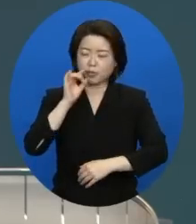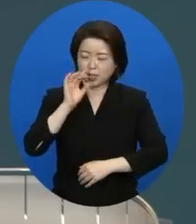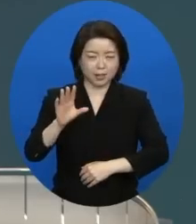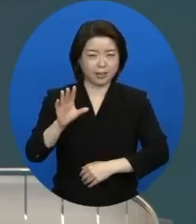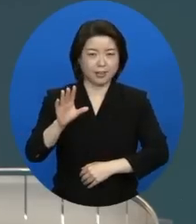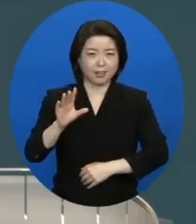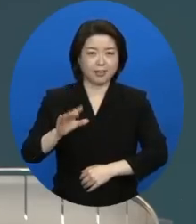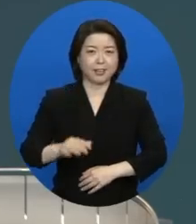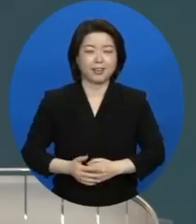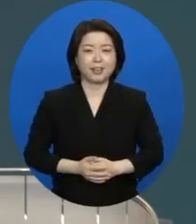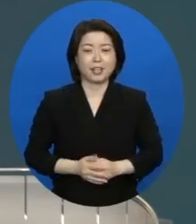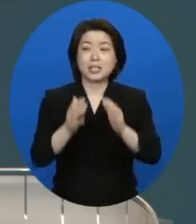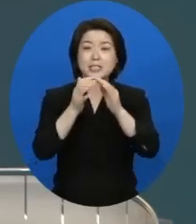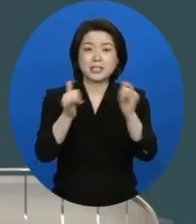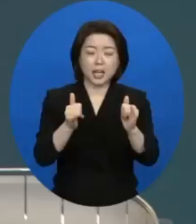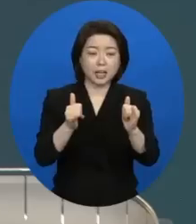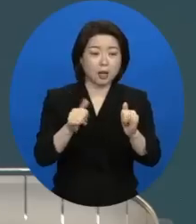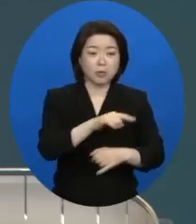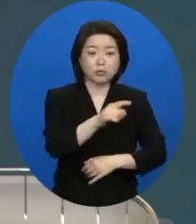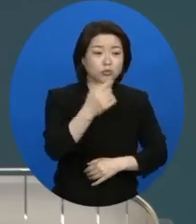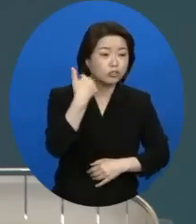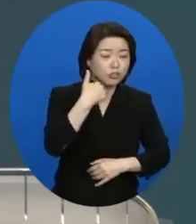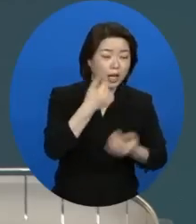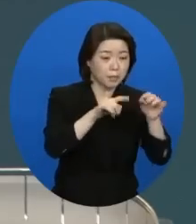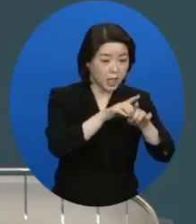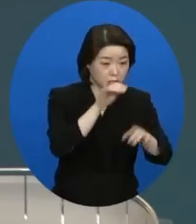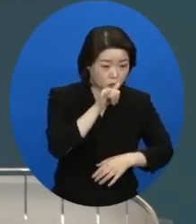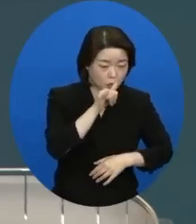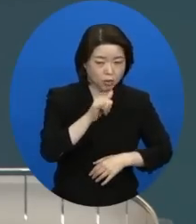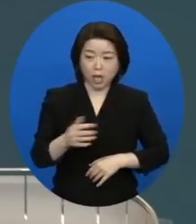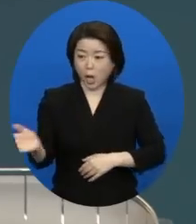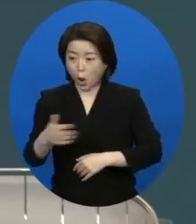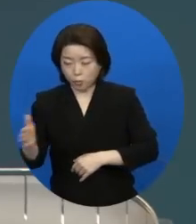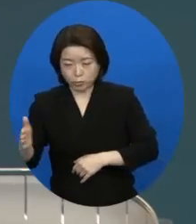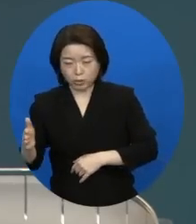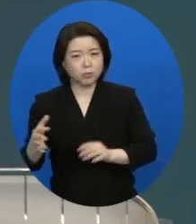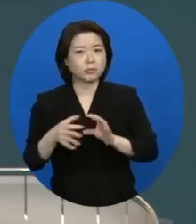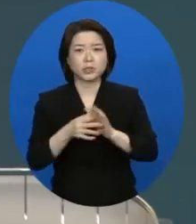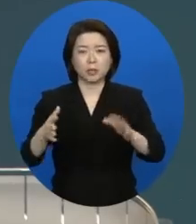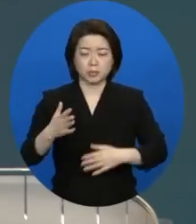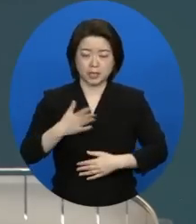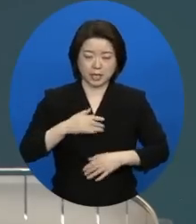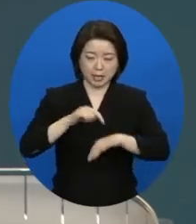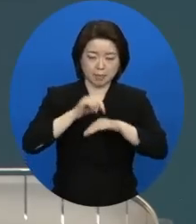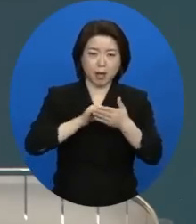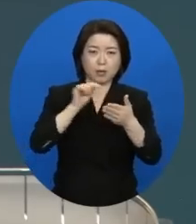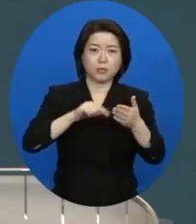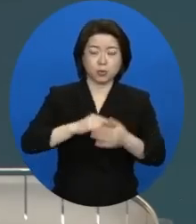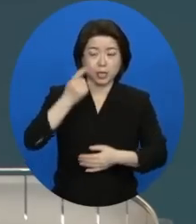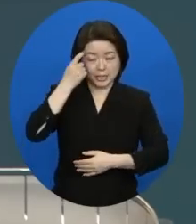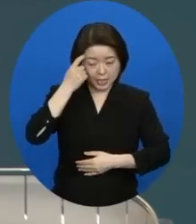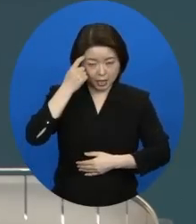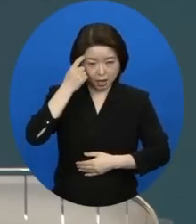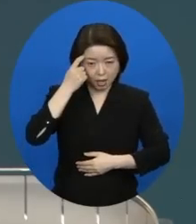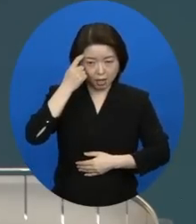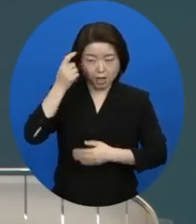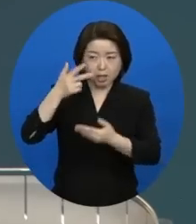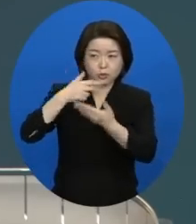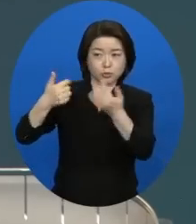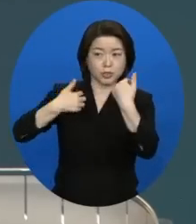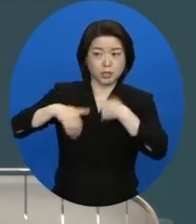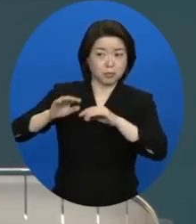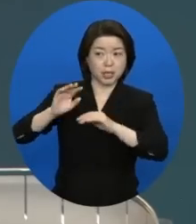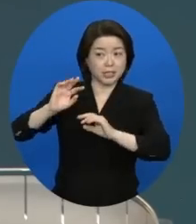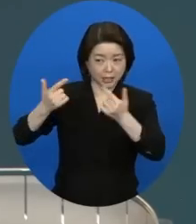되고, 사람이 함께 있든 없든지 내 마음의 생각조차 주님이 기뻐하지 않는